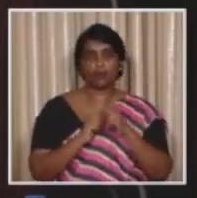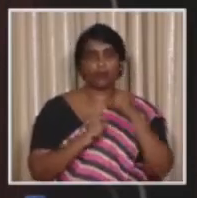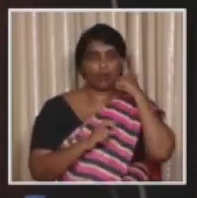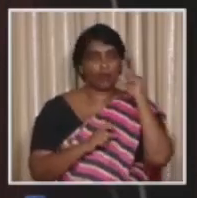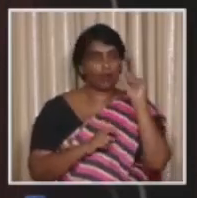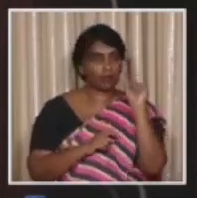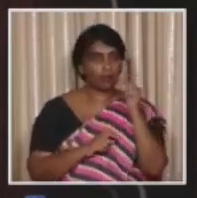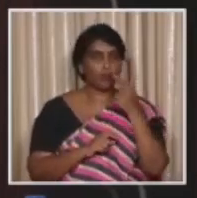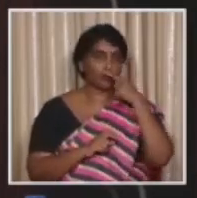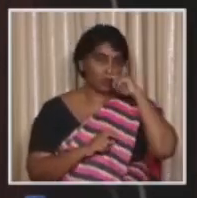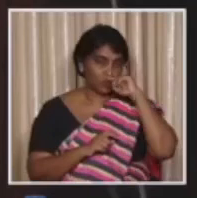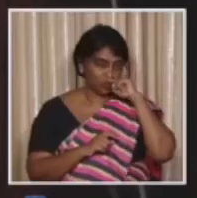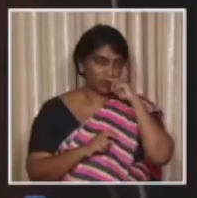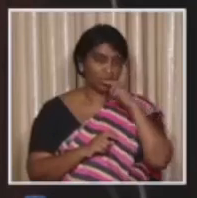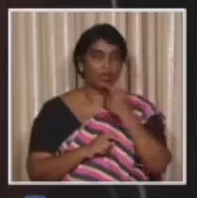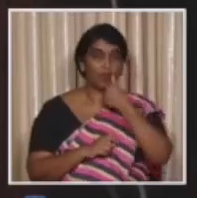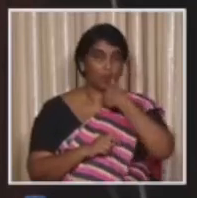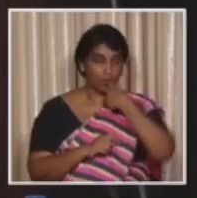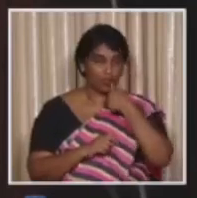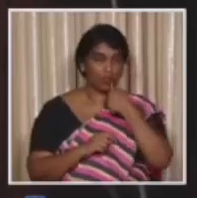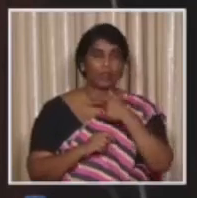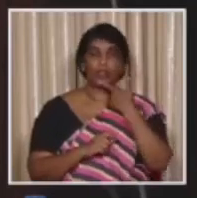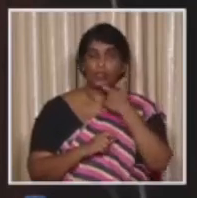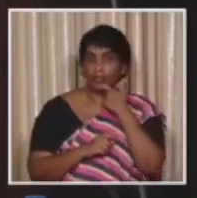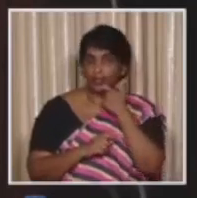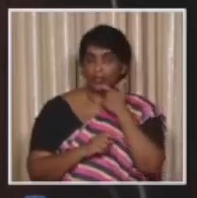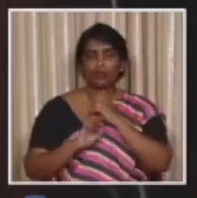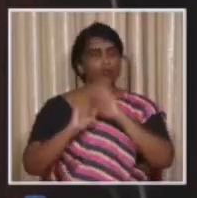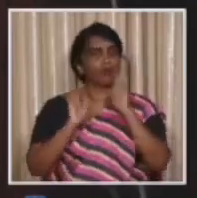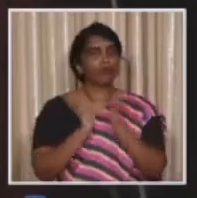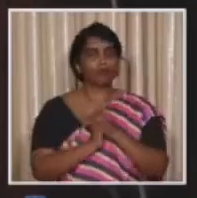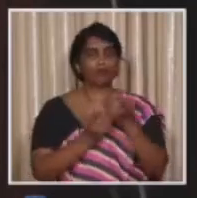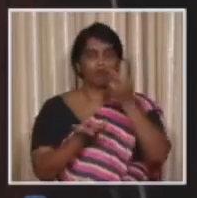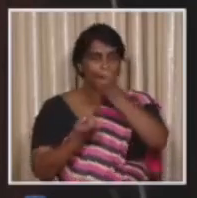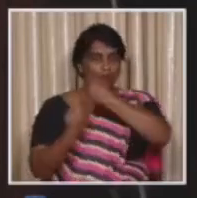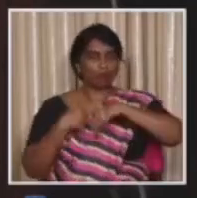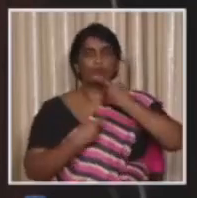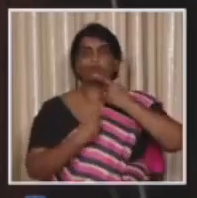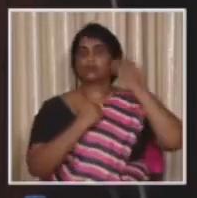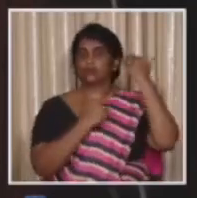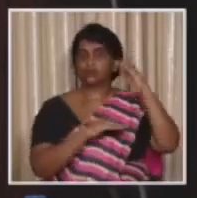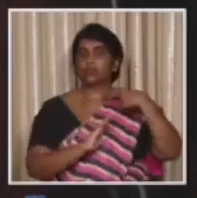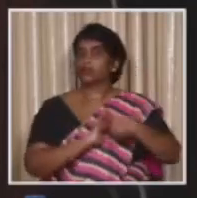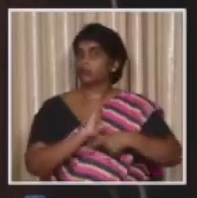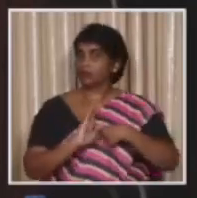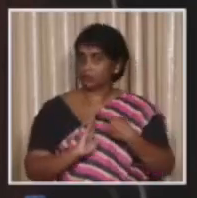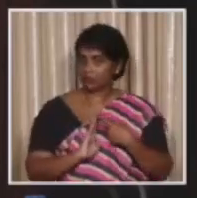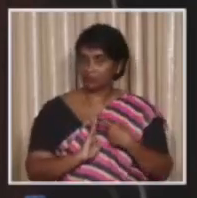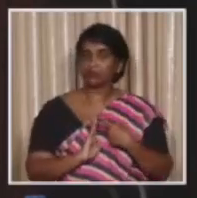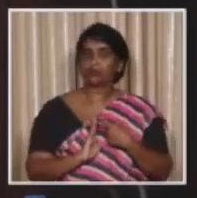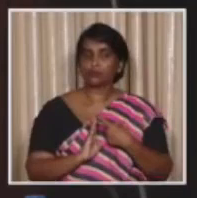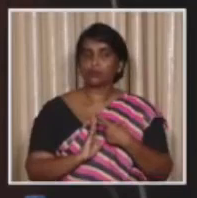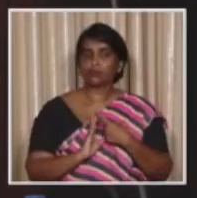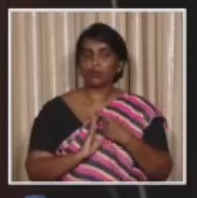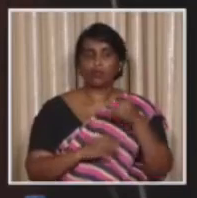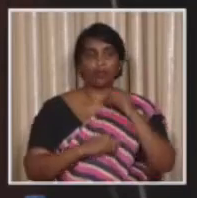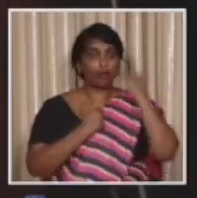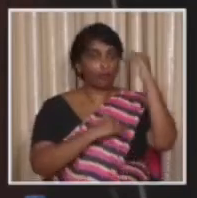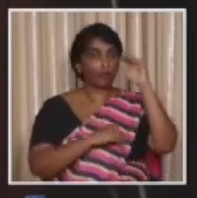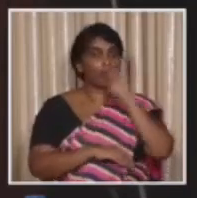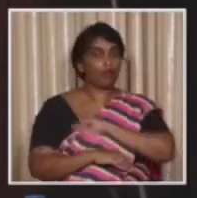ටික කුරුඳු ටික කරුංග ටික තේ ටික මේ සියල්ල ප්‍රති අපනයනයේ කිරීම තුළ අපේ රටේ ඒ අපනයන